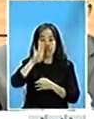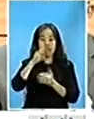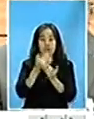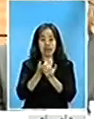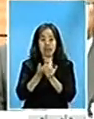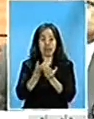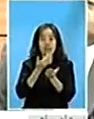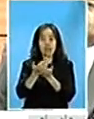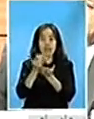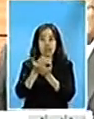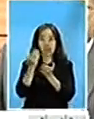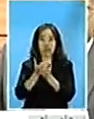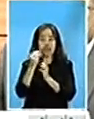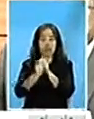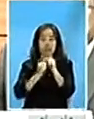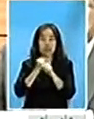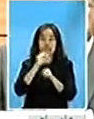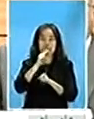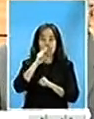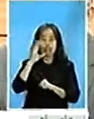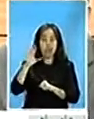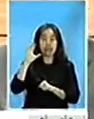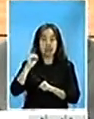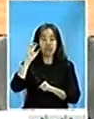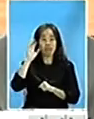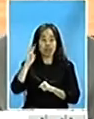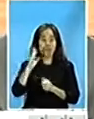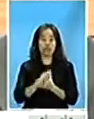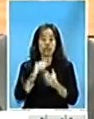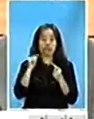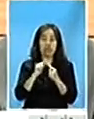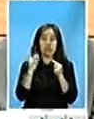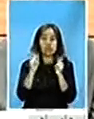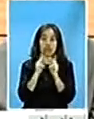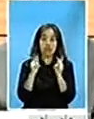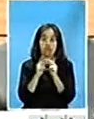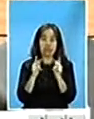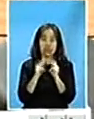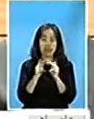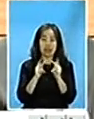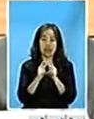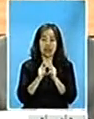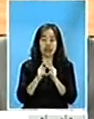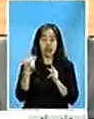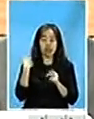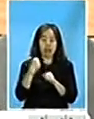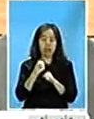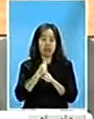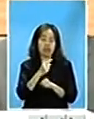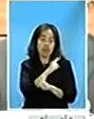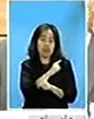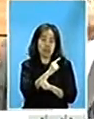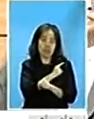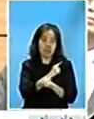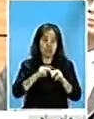จำปี2556ที่ทางกรรมาธิการได้ไปปฏิบัติหน้าที่ในการ